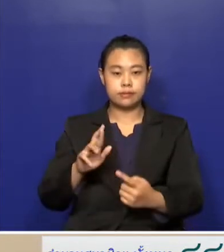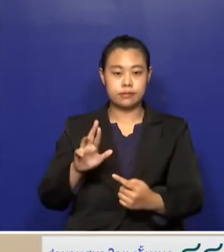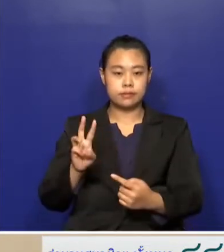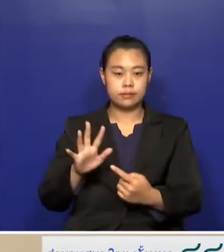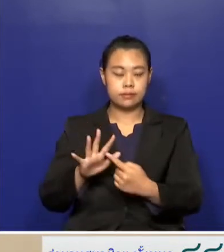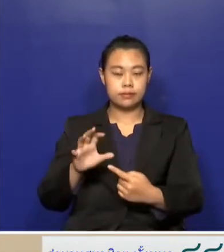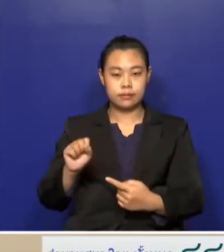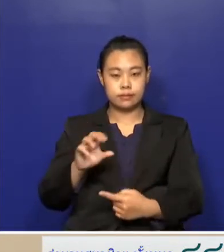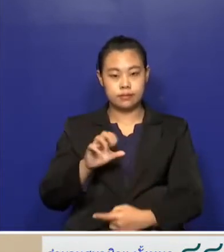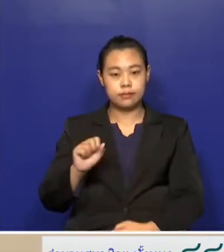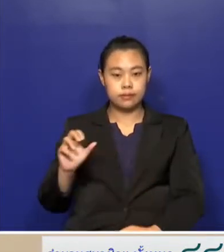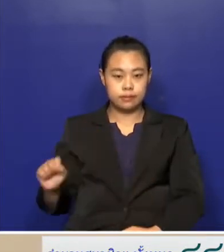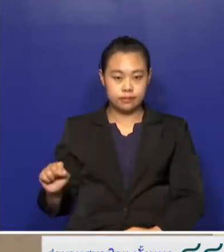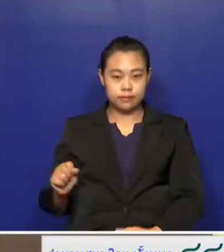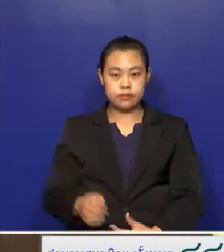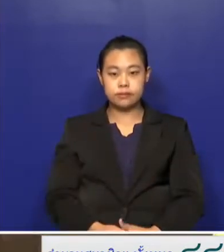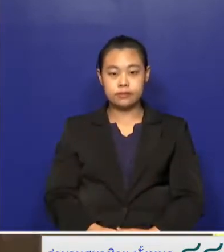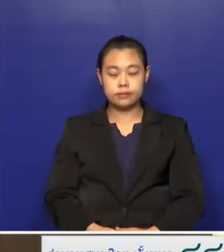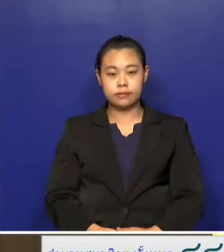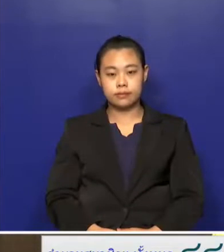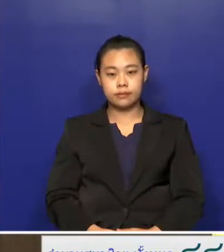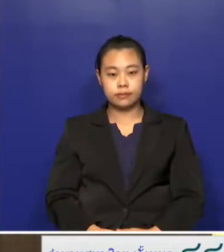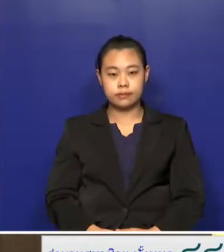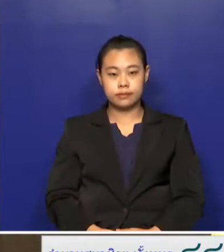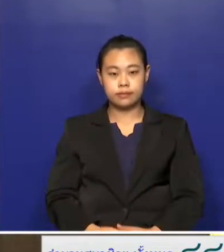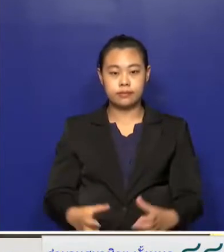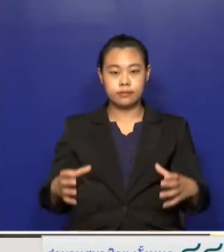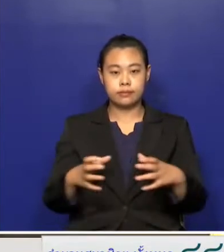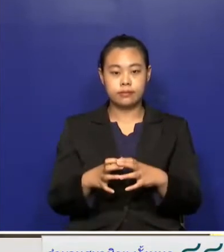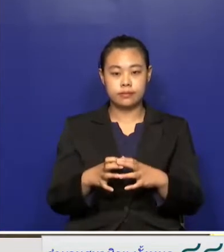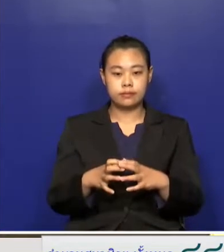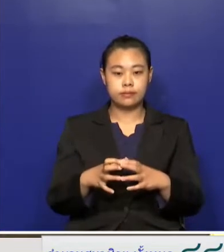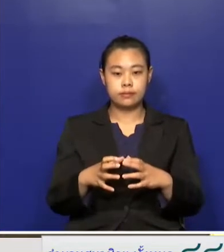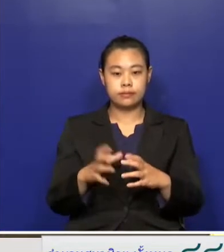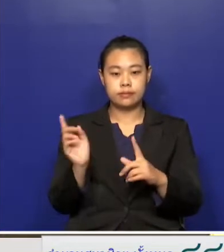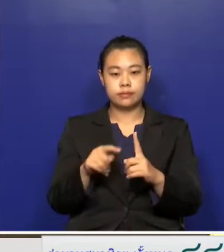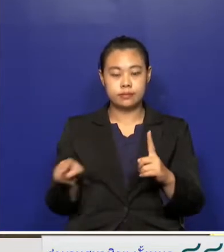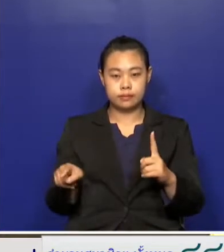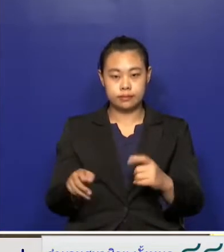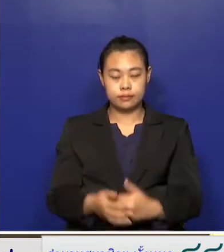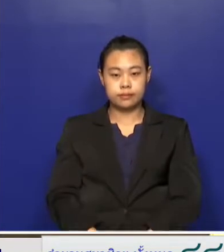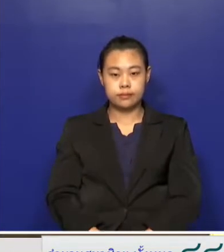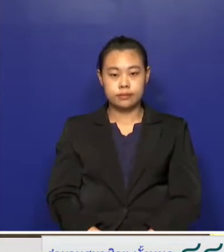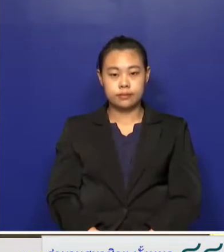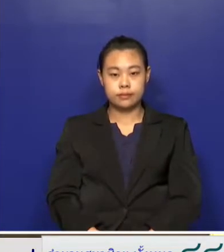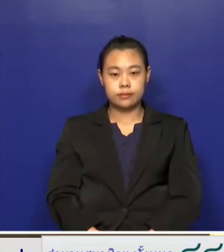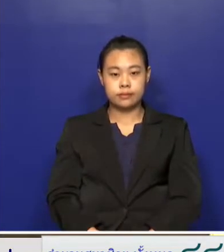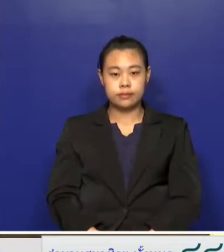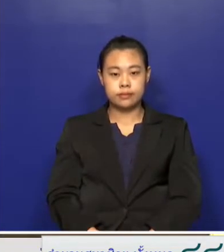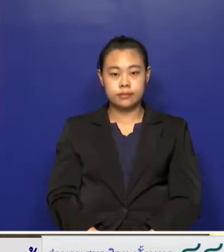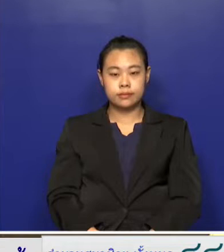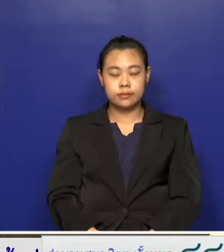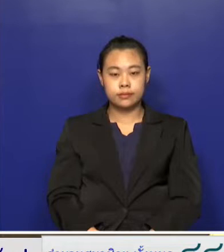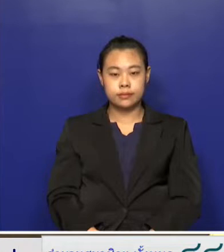ผู้แทนราษฎรระบบบัญชีรายชื่อพรรคก้าวไกลท่านประธาน